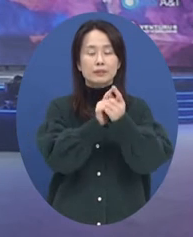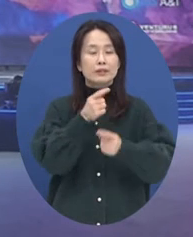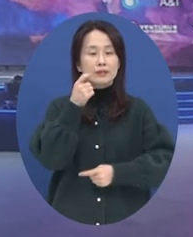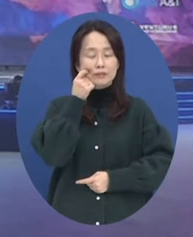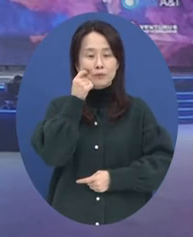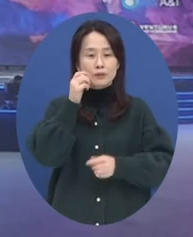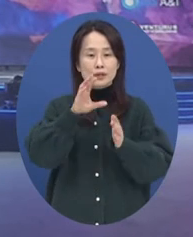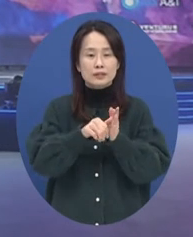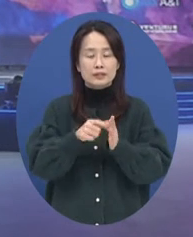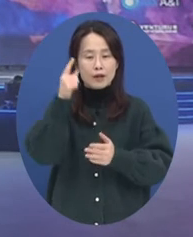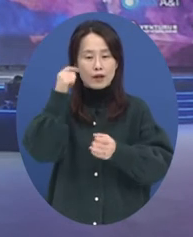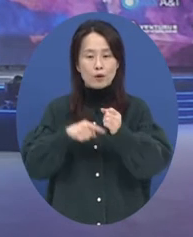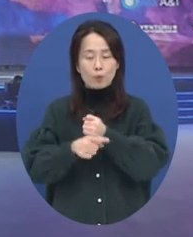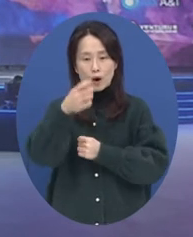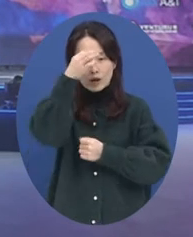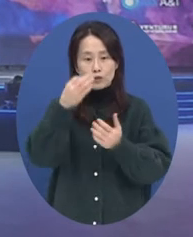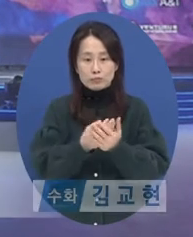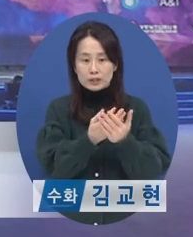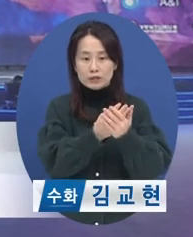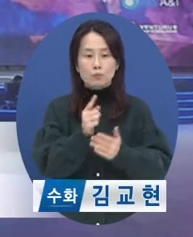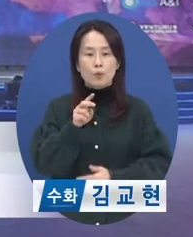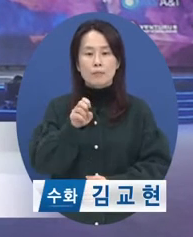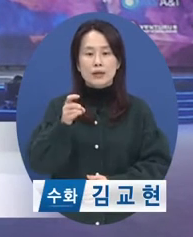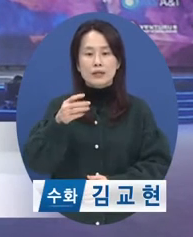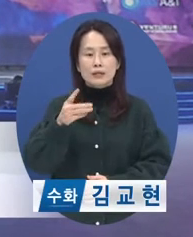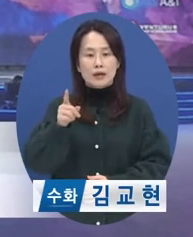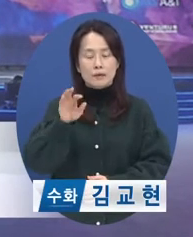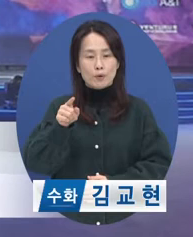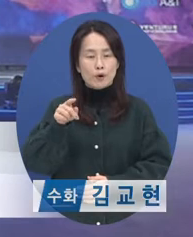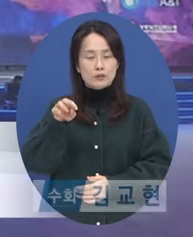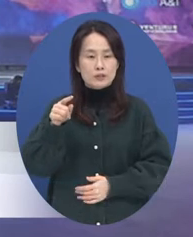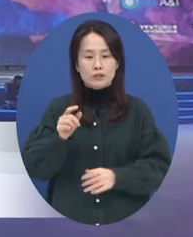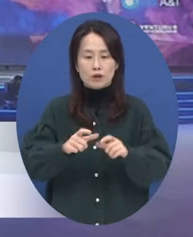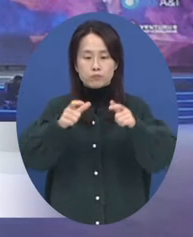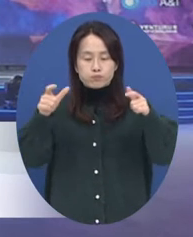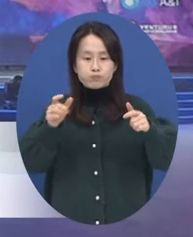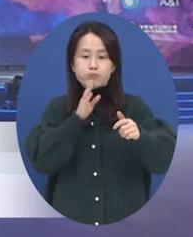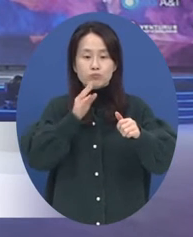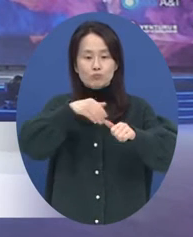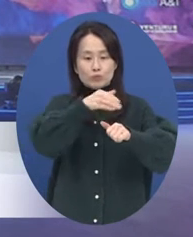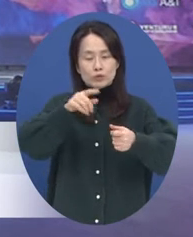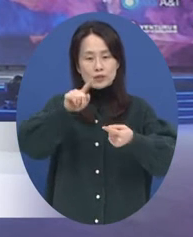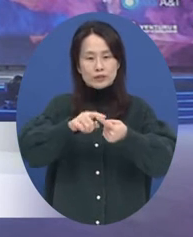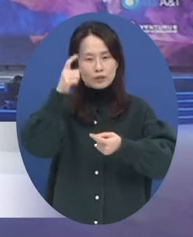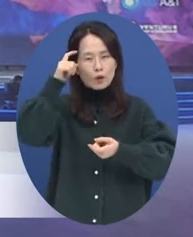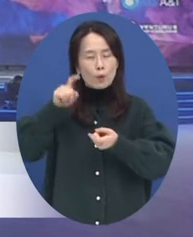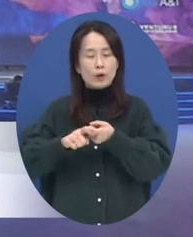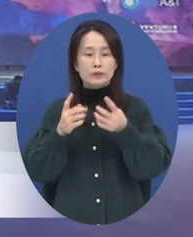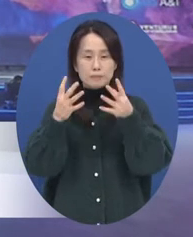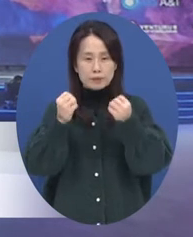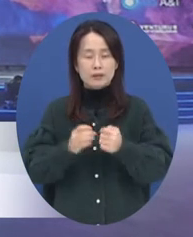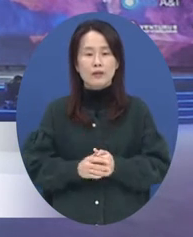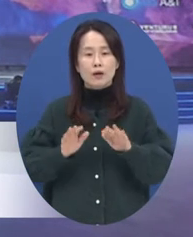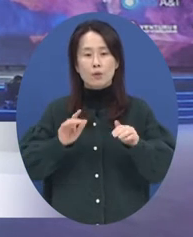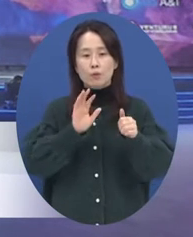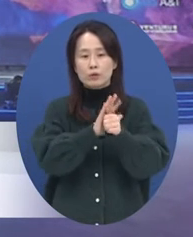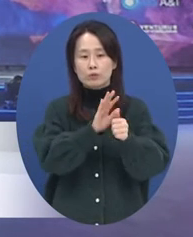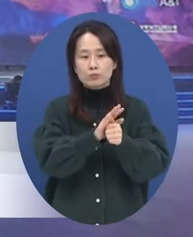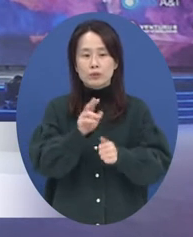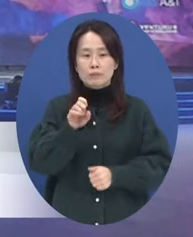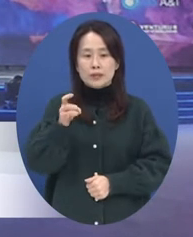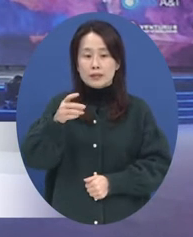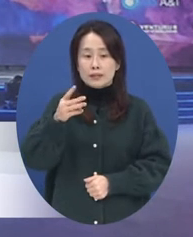비대면 시대 과학기술이 발전하면서 메타버스와 확장현실에 대한 관심이 더욱 높아지고 있는데요. 경기도가 올해